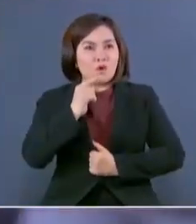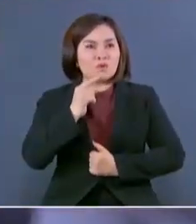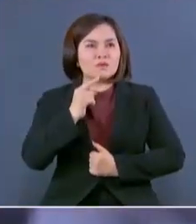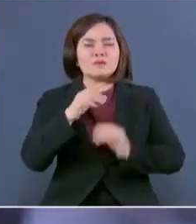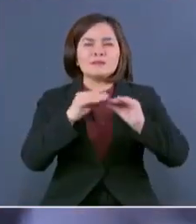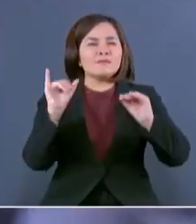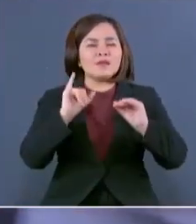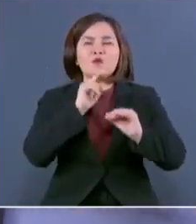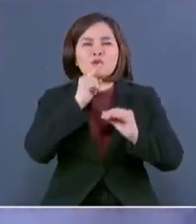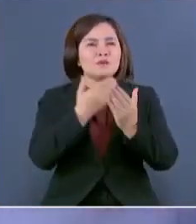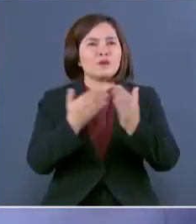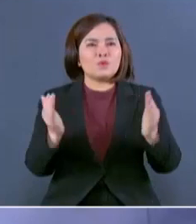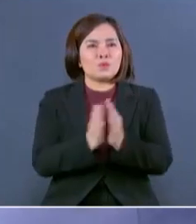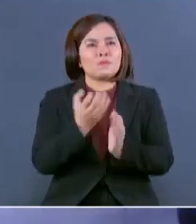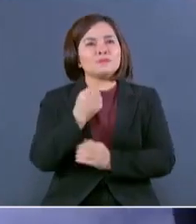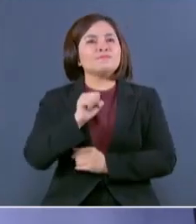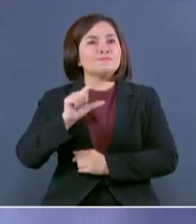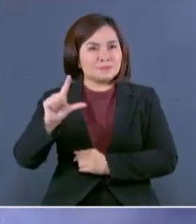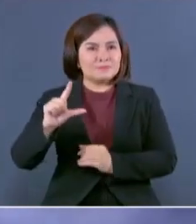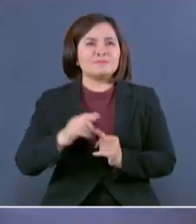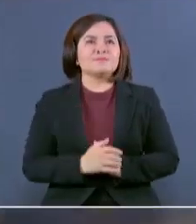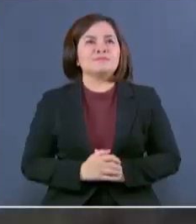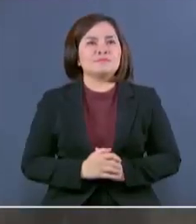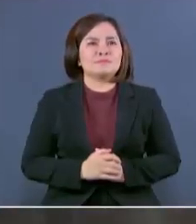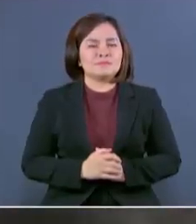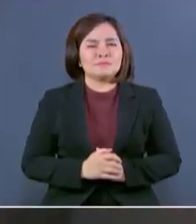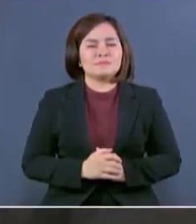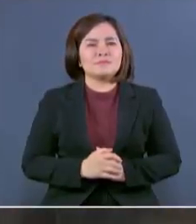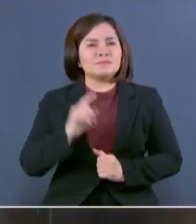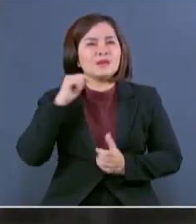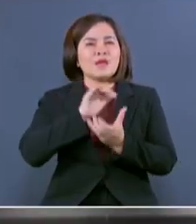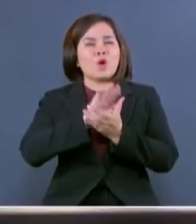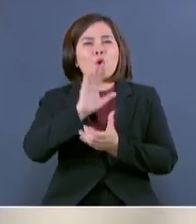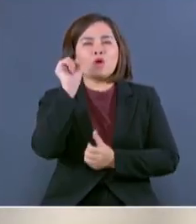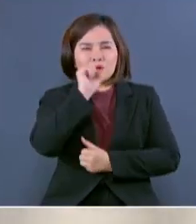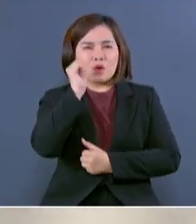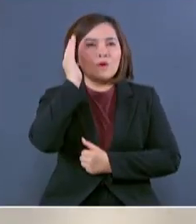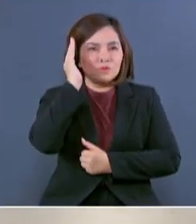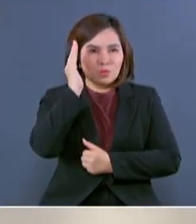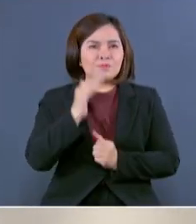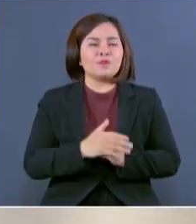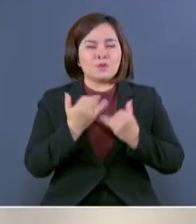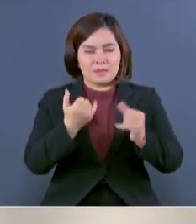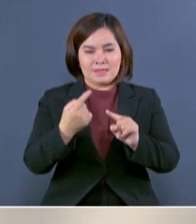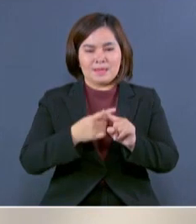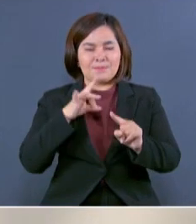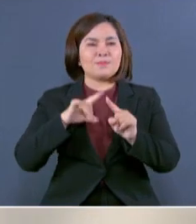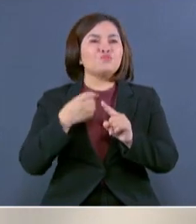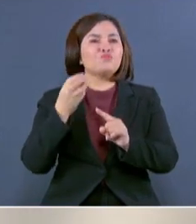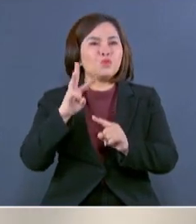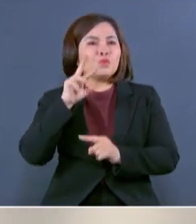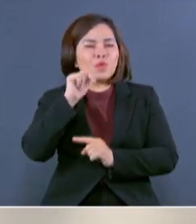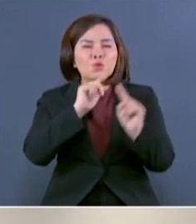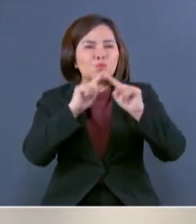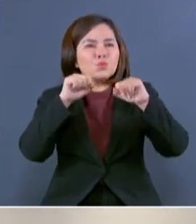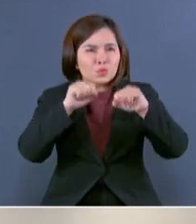จะยื่นฟ้องร้องเป็นจำนวนเงิน10ล้านบาทค่ะสำหรับจูนเพนชุลีภรรยาของหนุ่มกะลาโดยในวันนี้นะคะ16สิงหาคมก็จะเป็นการนัด